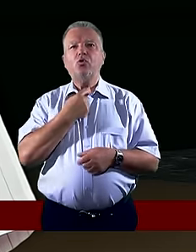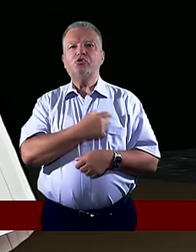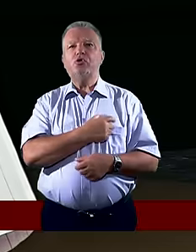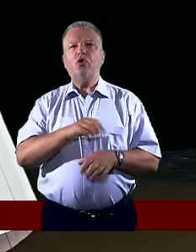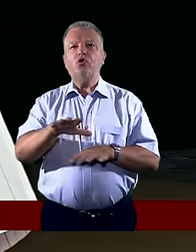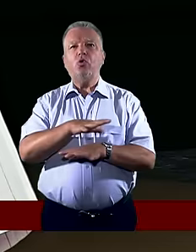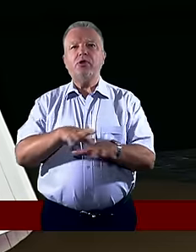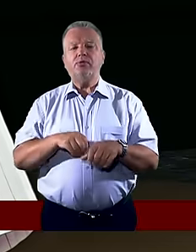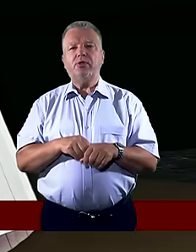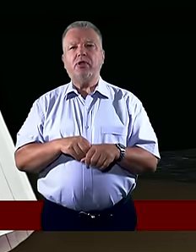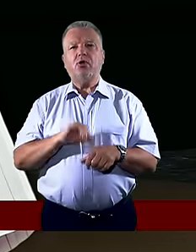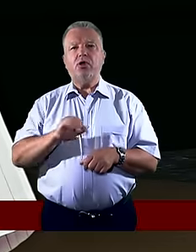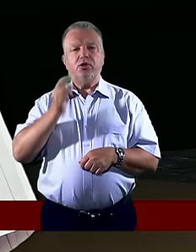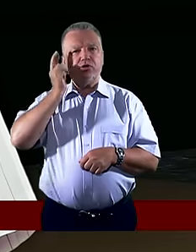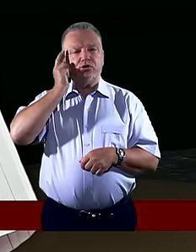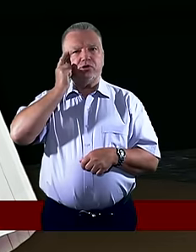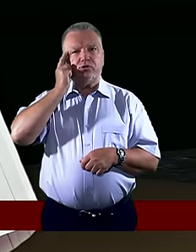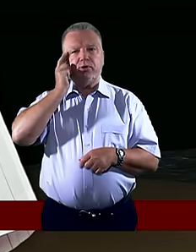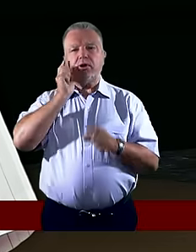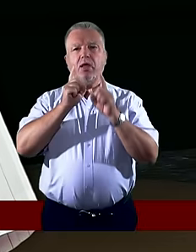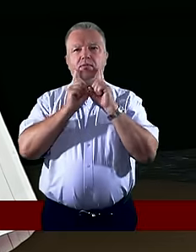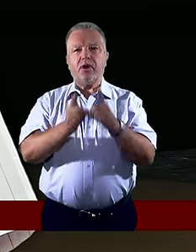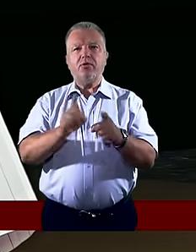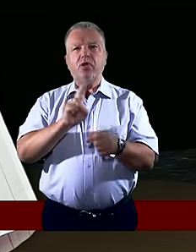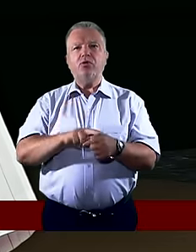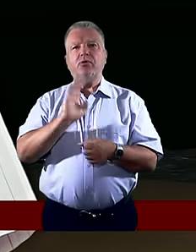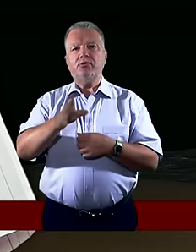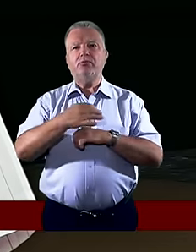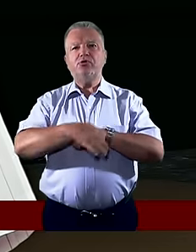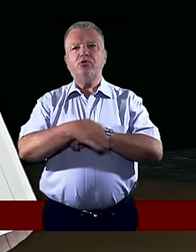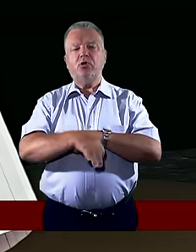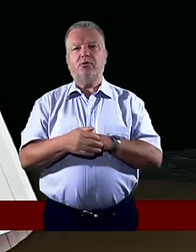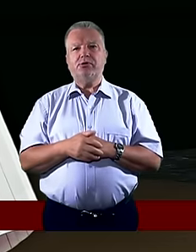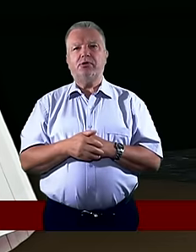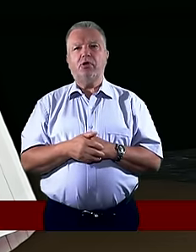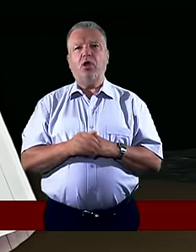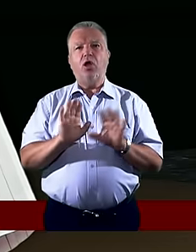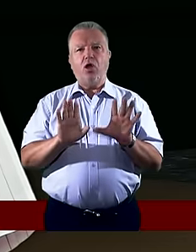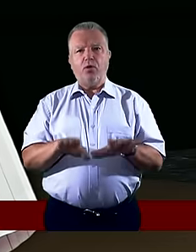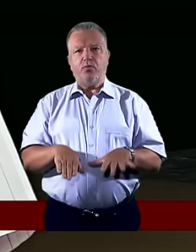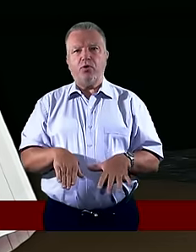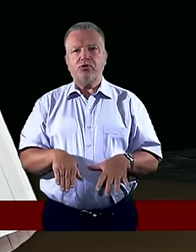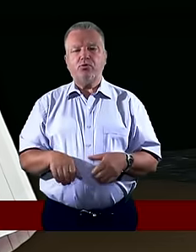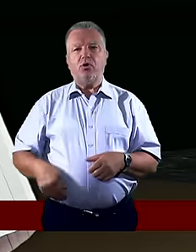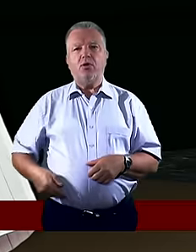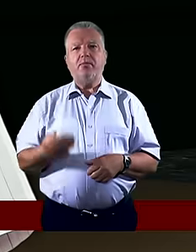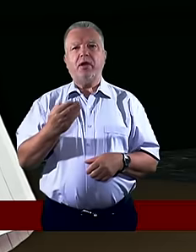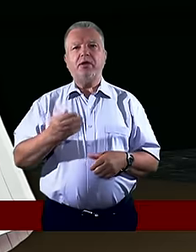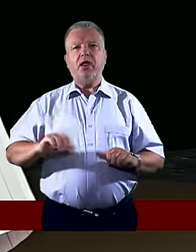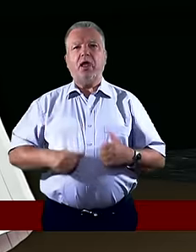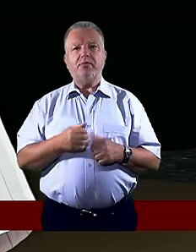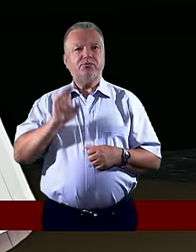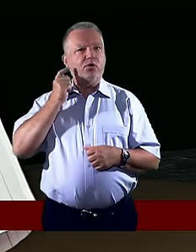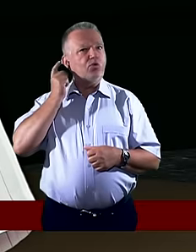Świętego i na zrozumienie tych praw, które będziemy studiować. Pozwól, Panie, żebyśmy